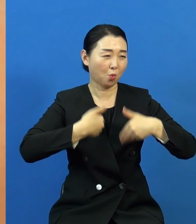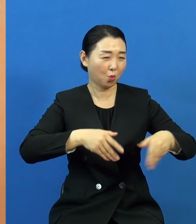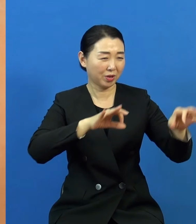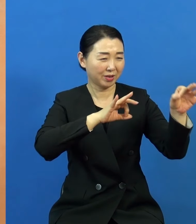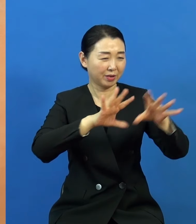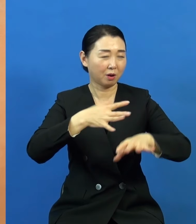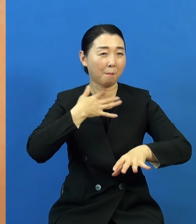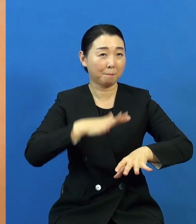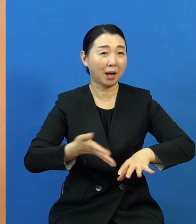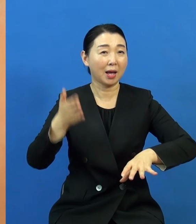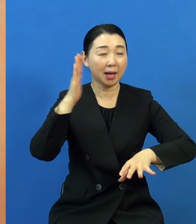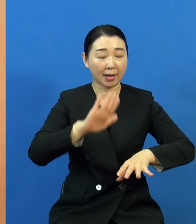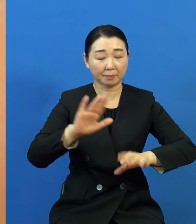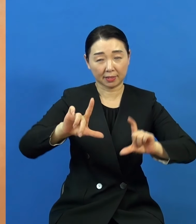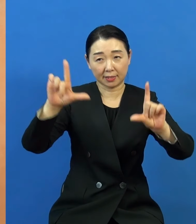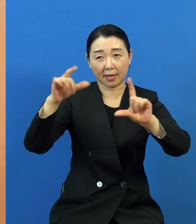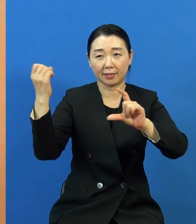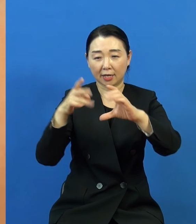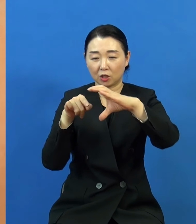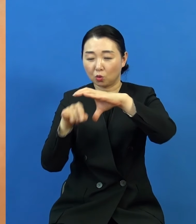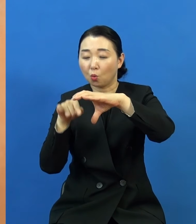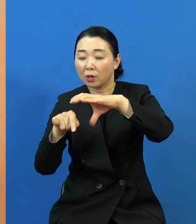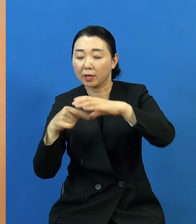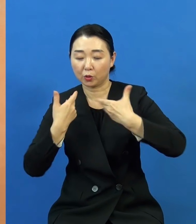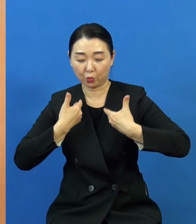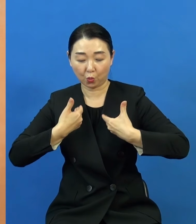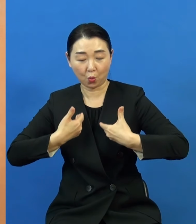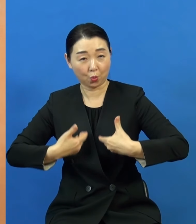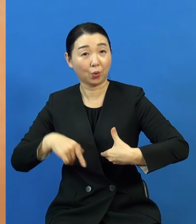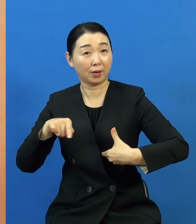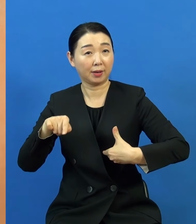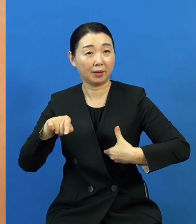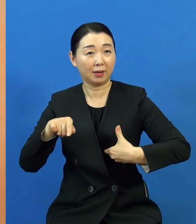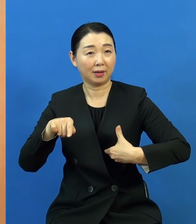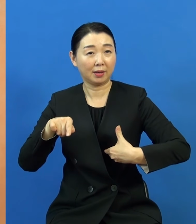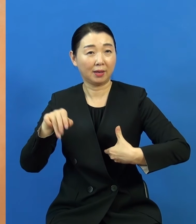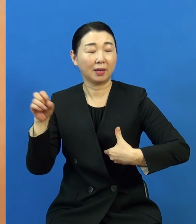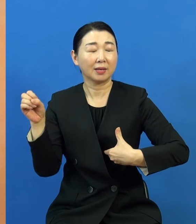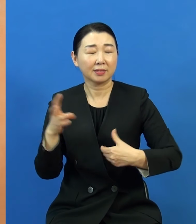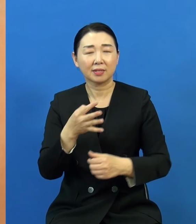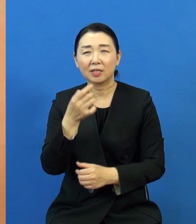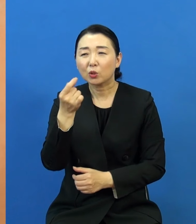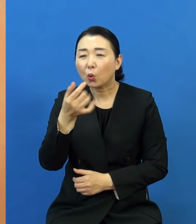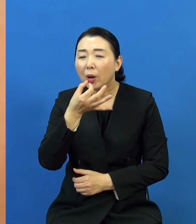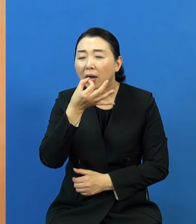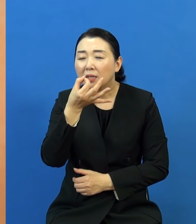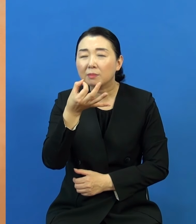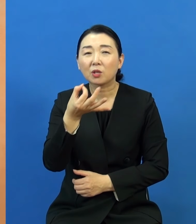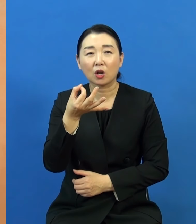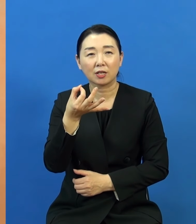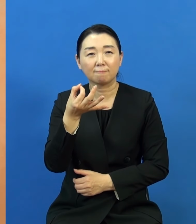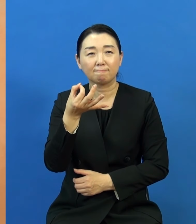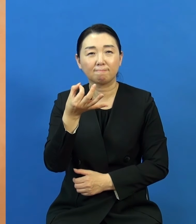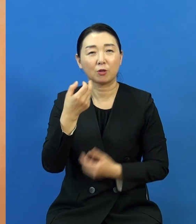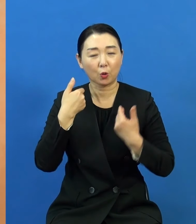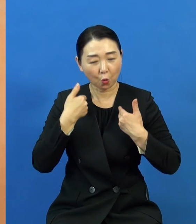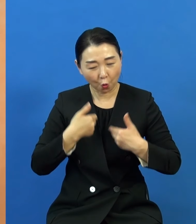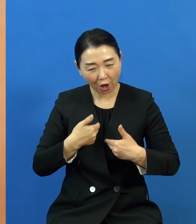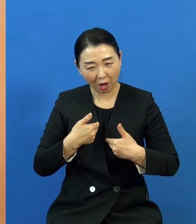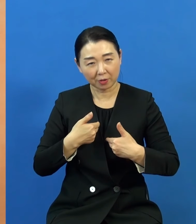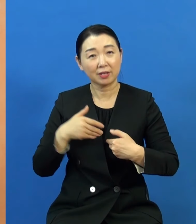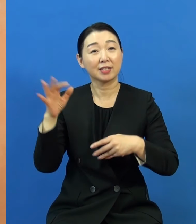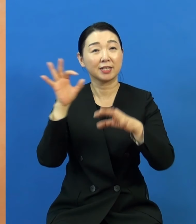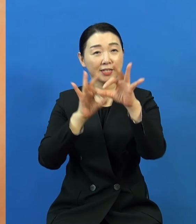동굴에서 그 고요함, 그 스틸넷을 되찾게 된 것이죠. 하나님을 거기서